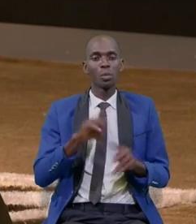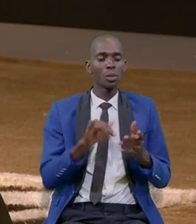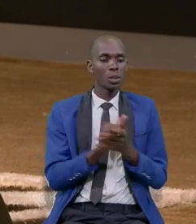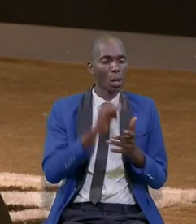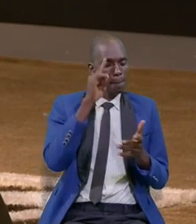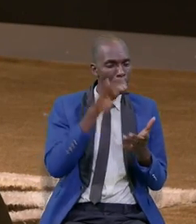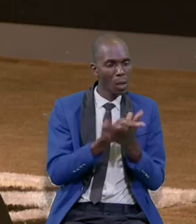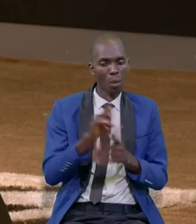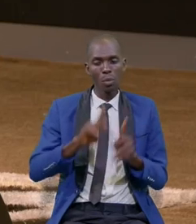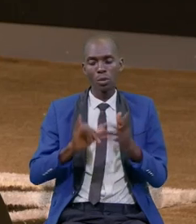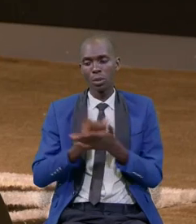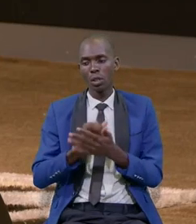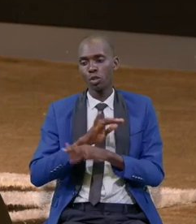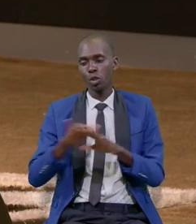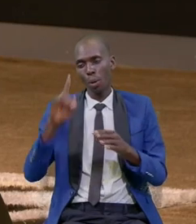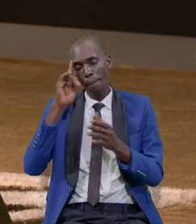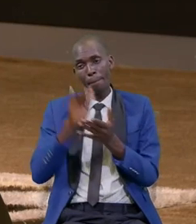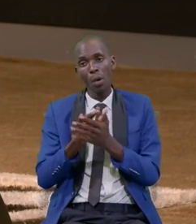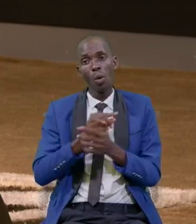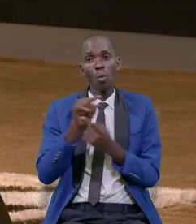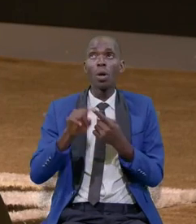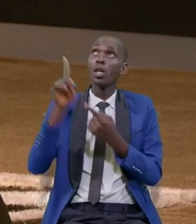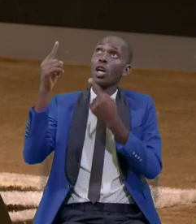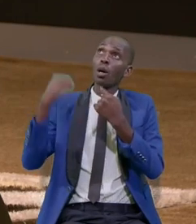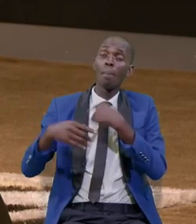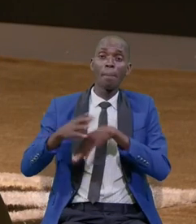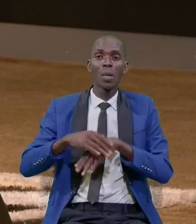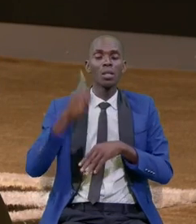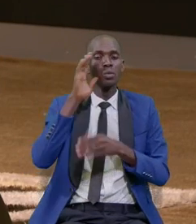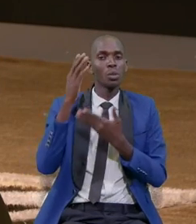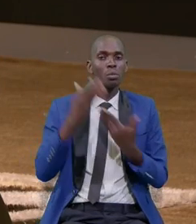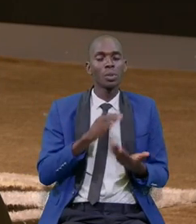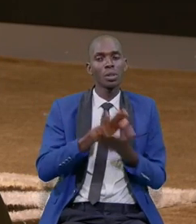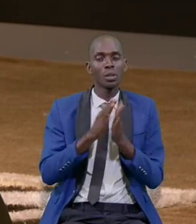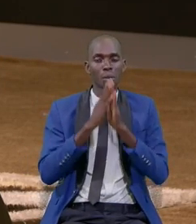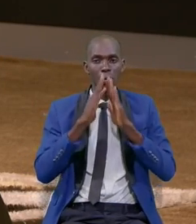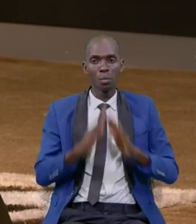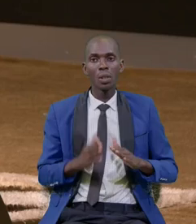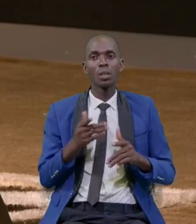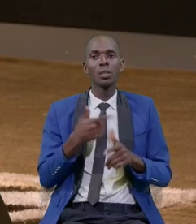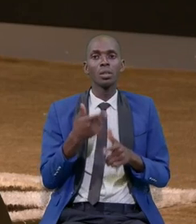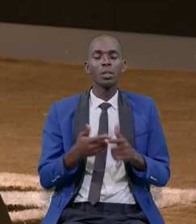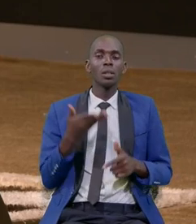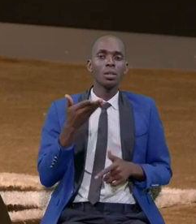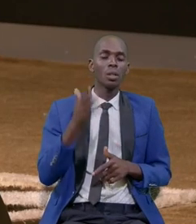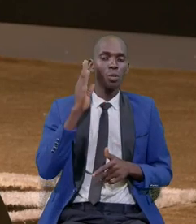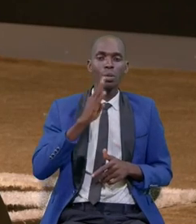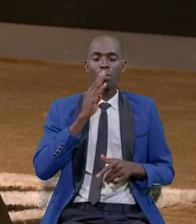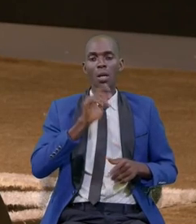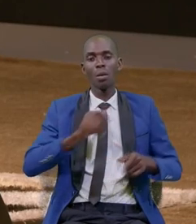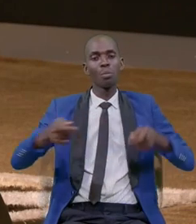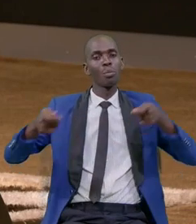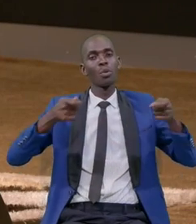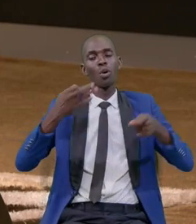gens qui croient dans la famille, les gens qui ne croient pas. Mais quand il viendra, il introduira la paix. Il y aura un règne de